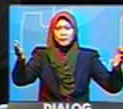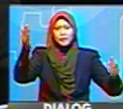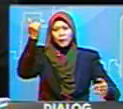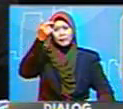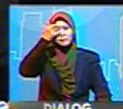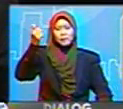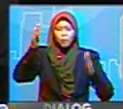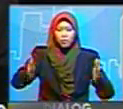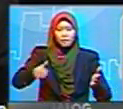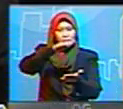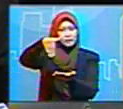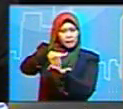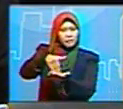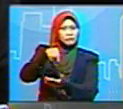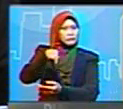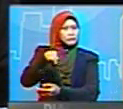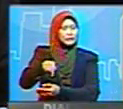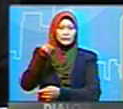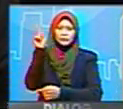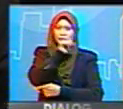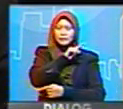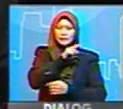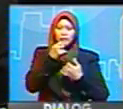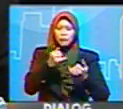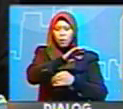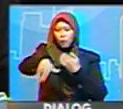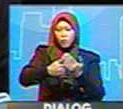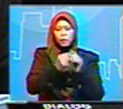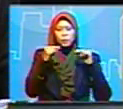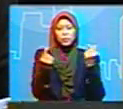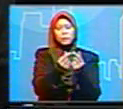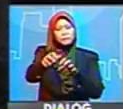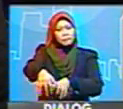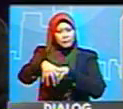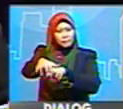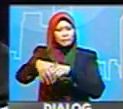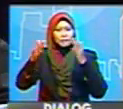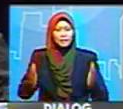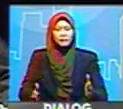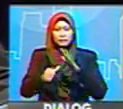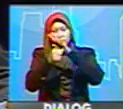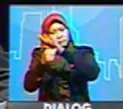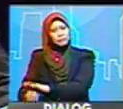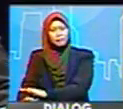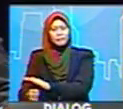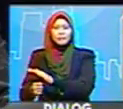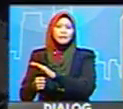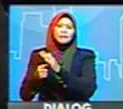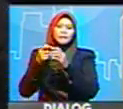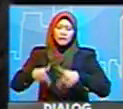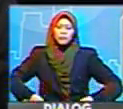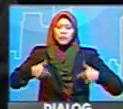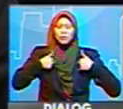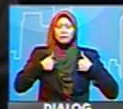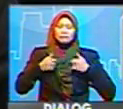lick orang Tengah di mana golongan petani ditindas dan terpaksa hidup di bawah paras kemiskinan lantaran itu